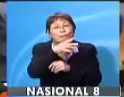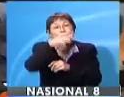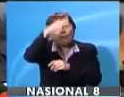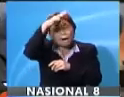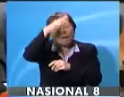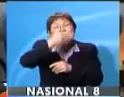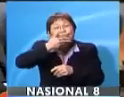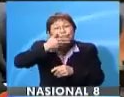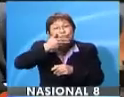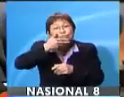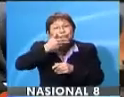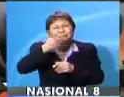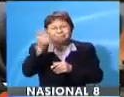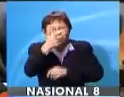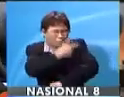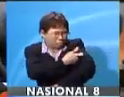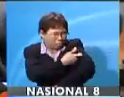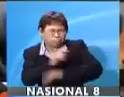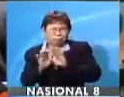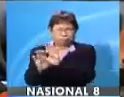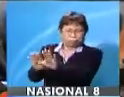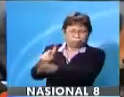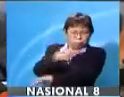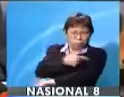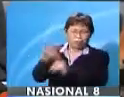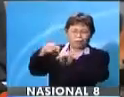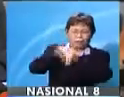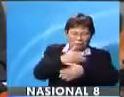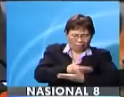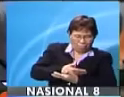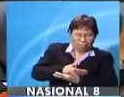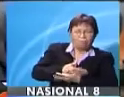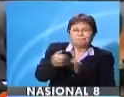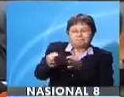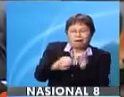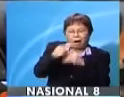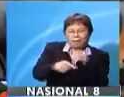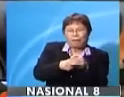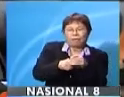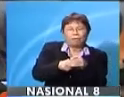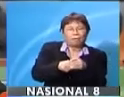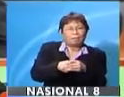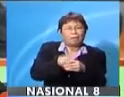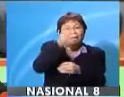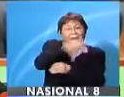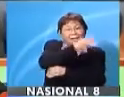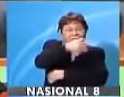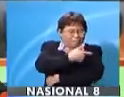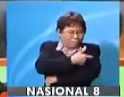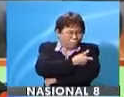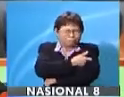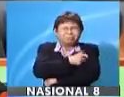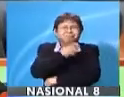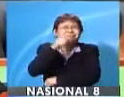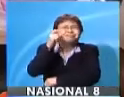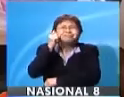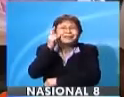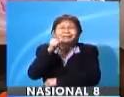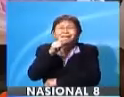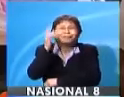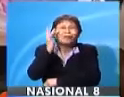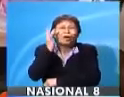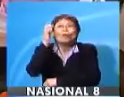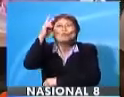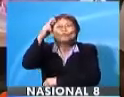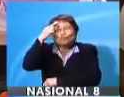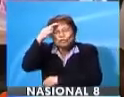muda yang menolak pemberian vaksin kepada anak mereka. Mengulas mengenai gerakan anti-vaksin, kurang kefahaman antara faktor